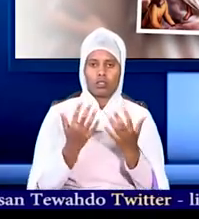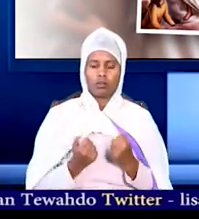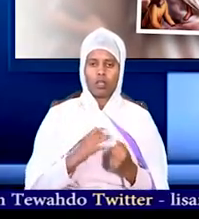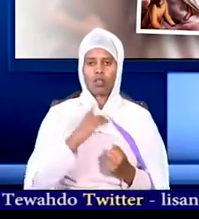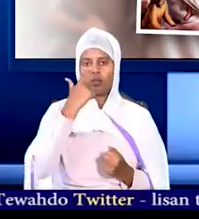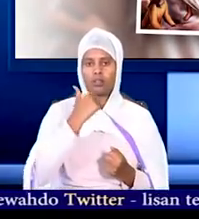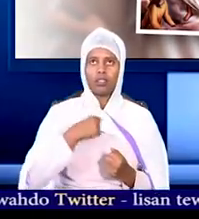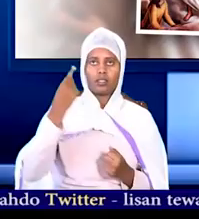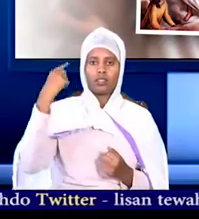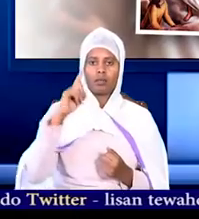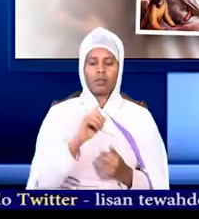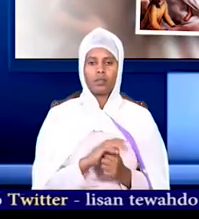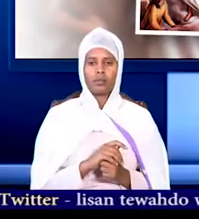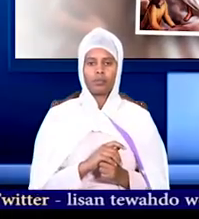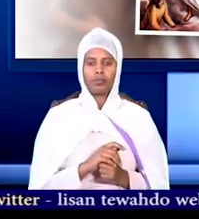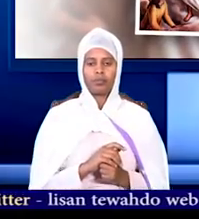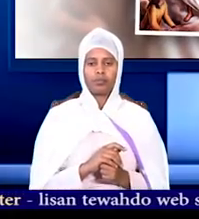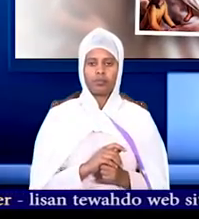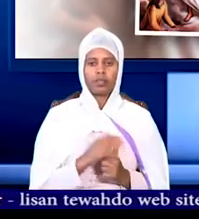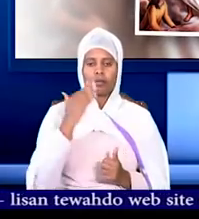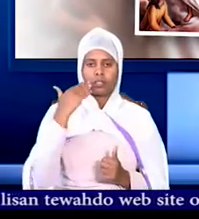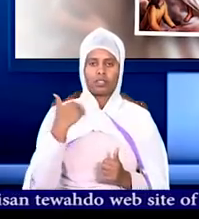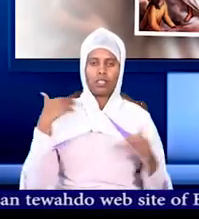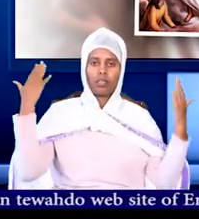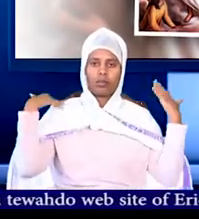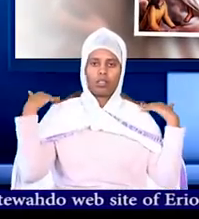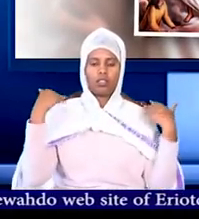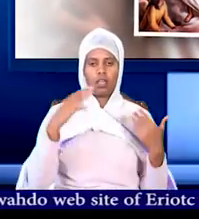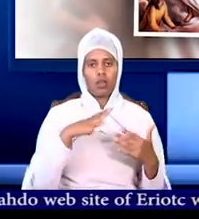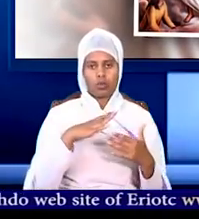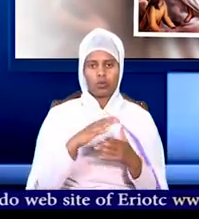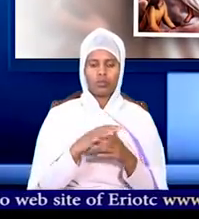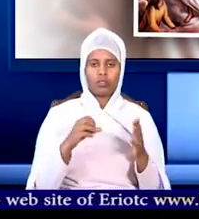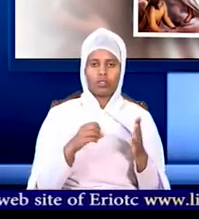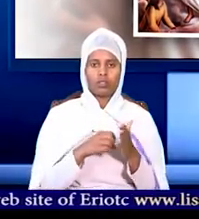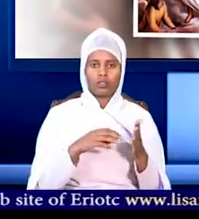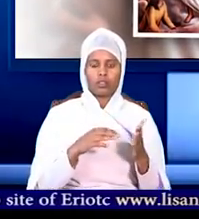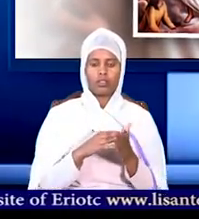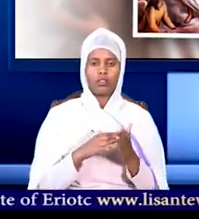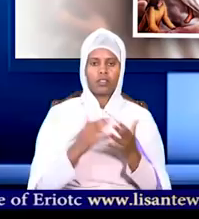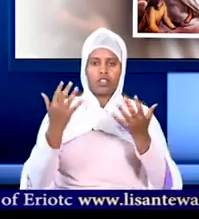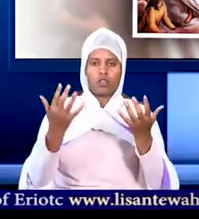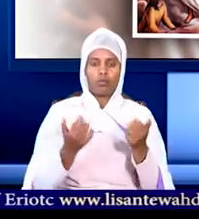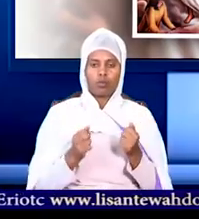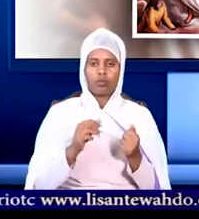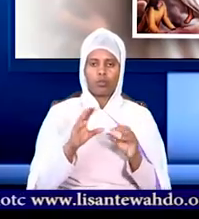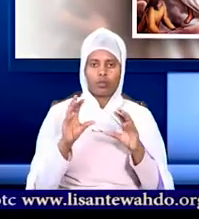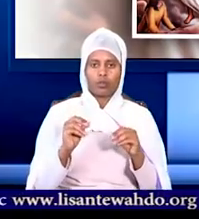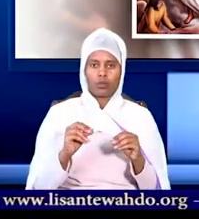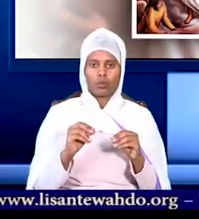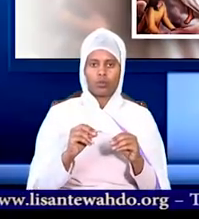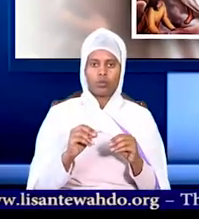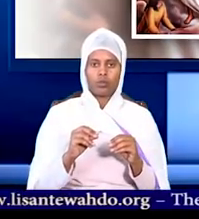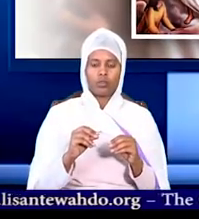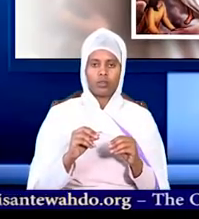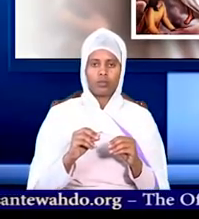ፀሎትና እንሆ ተቐቢለልኩም ከምቲ መላእክት እንዳ ቆርኔሌዎስ ዝወፁ ኣብ ገዛና ውን ቶም መላእክት እግዚኣብሔር ኣለዉ እሞ እንሆ